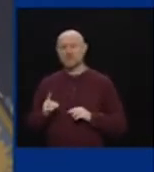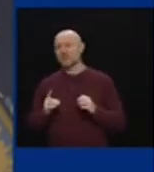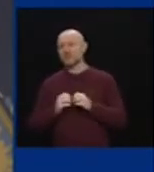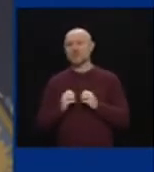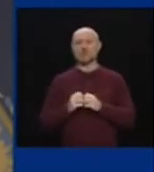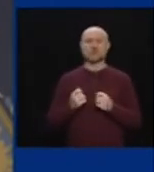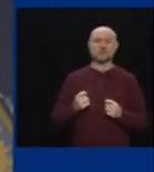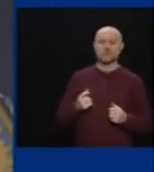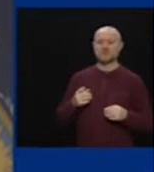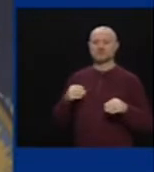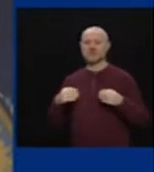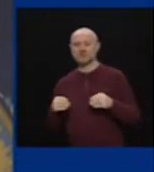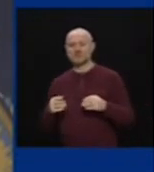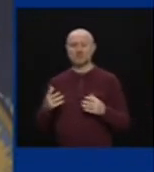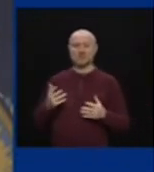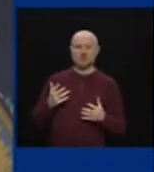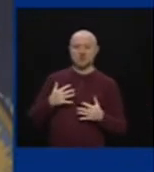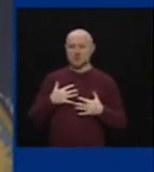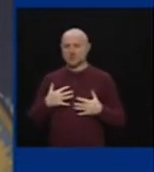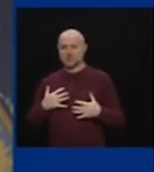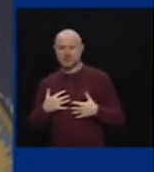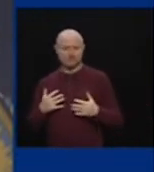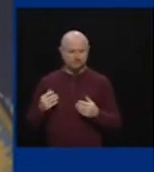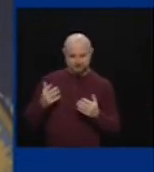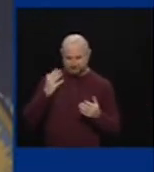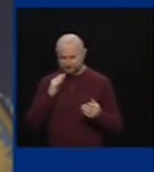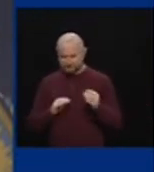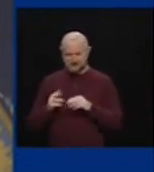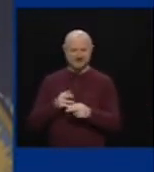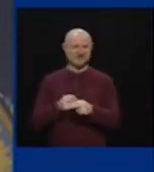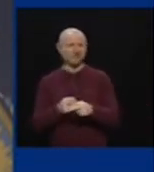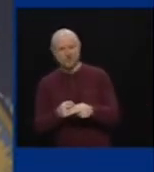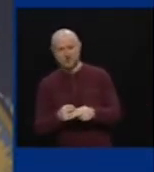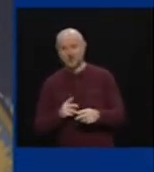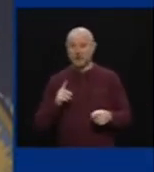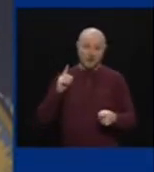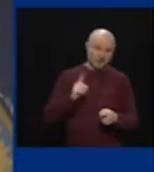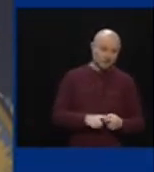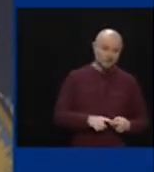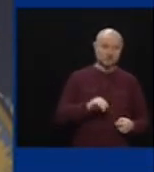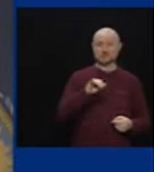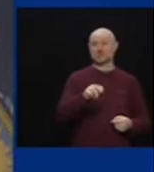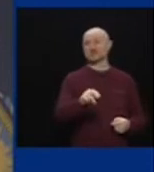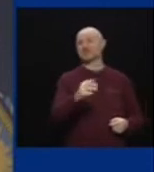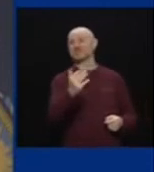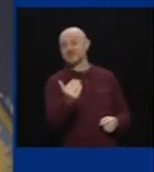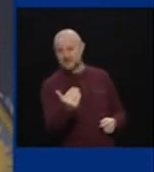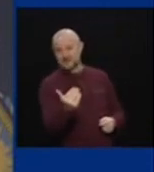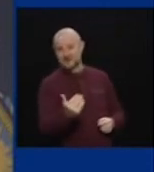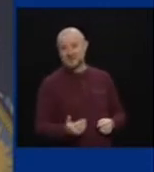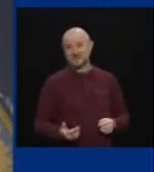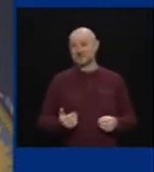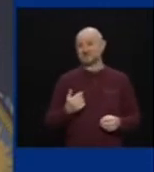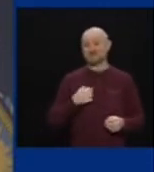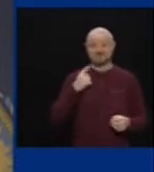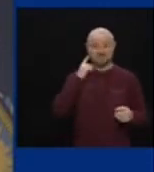terme, et cela s'est poursuivi jusqu'au 15 janvier. Et c'est quelque chose qu'aucun autre État n'avait fait à ma connaissance. Ce que nous voulons faire, c'est